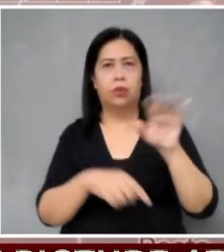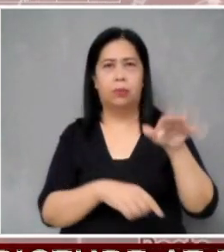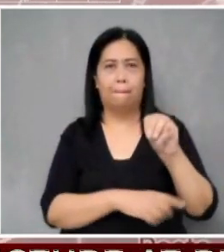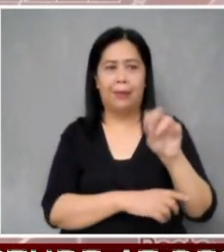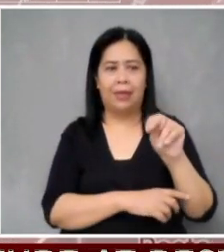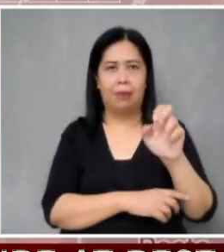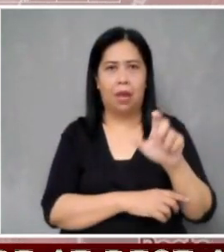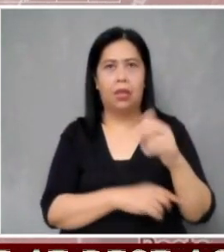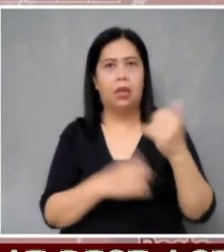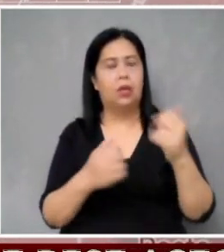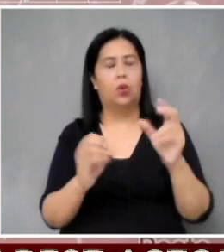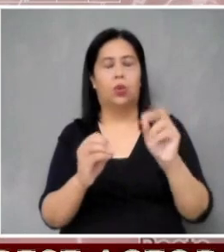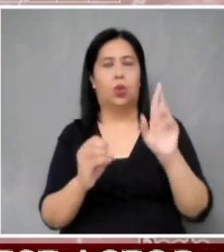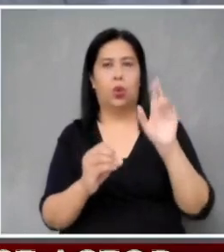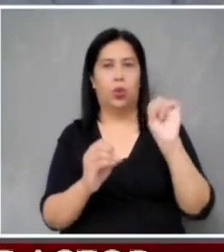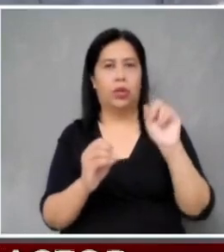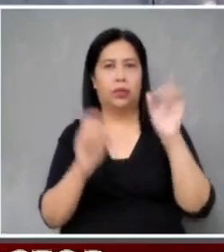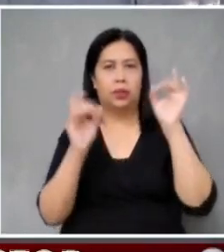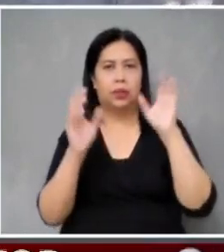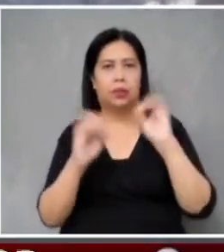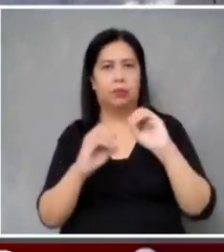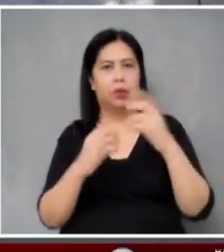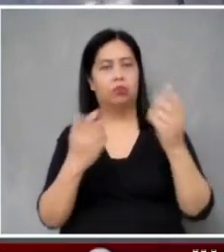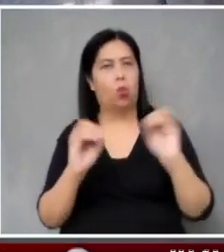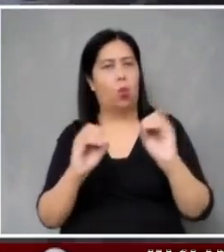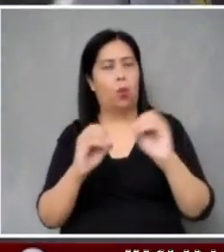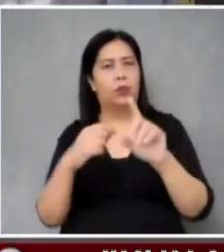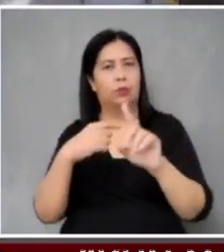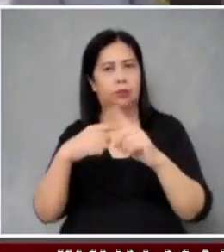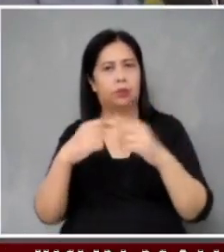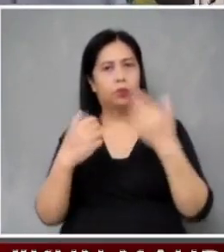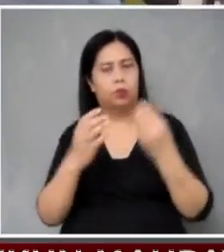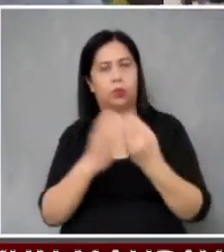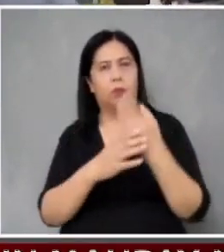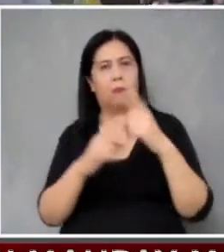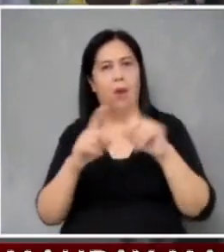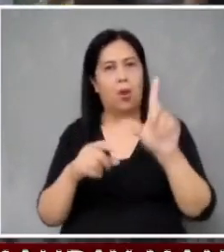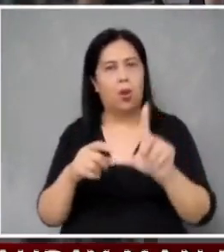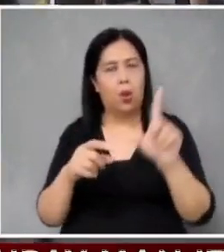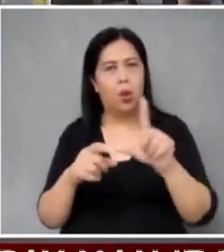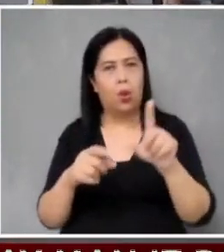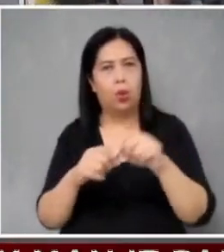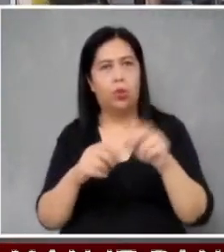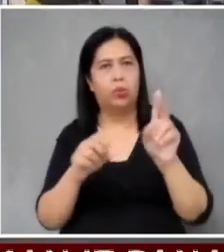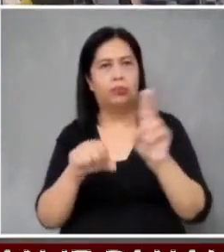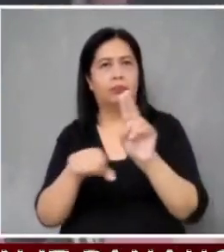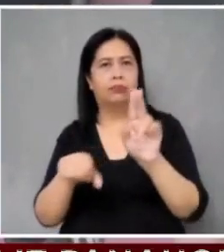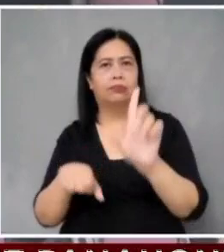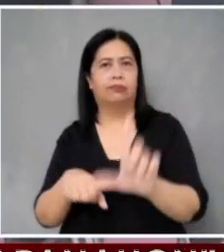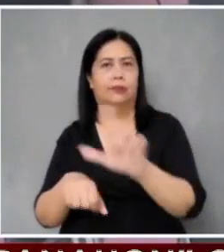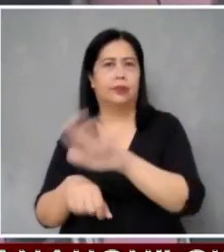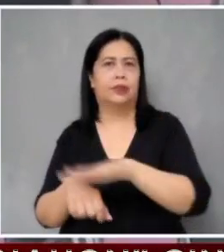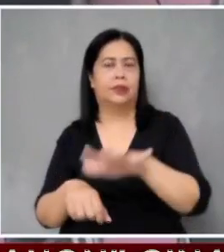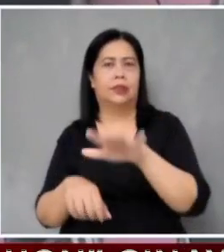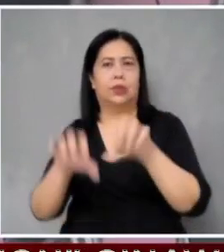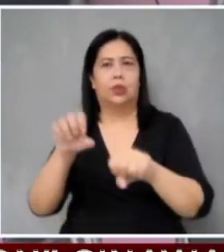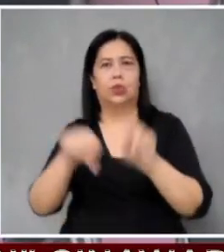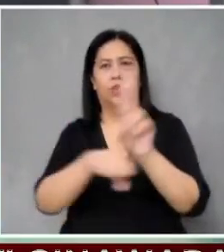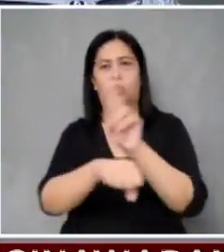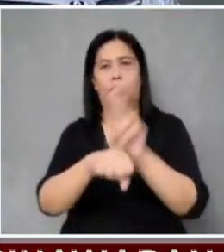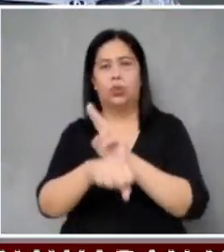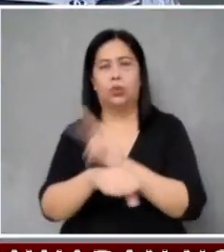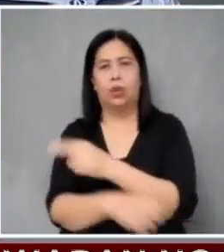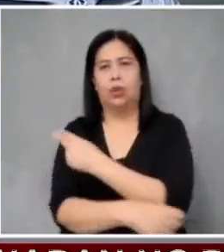na dahil sa positive 2-week growth rate. Pero nananatiling mababa ang occupancy rate ng mga ospital.